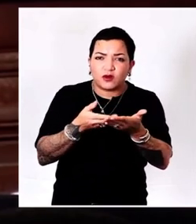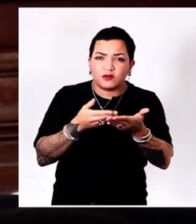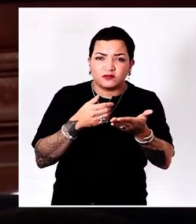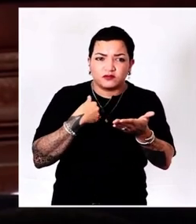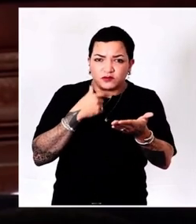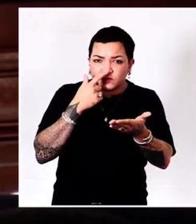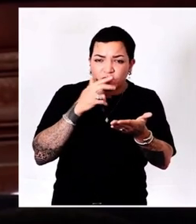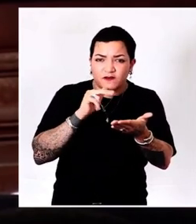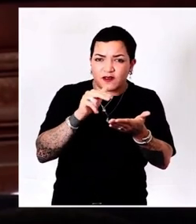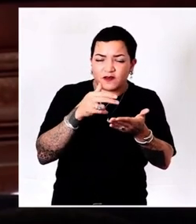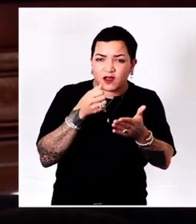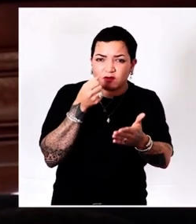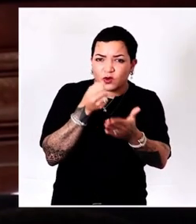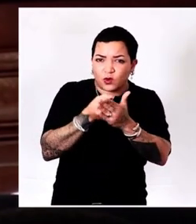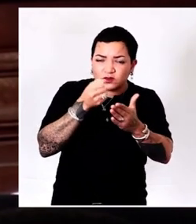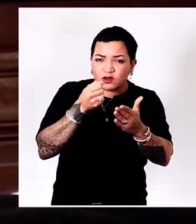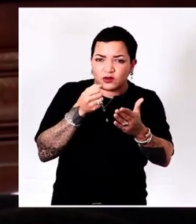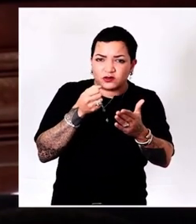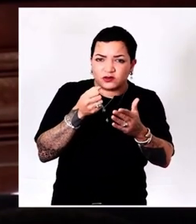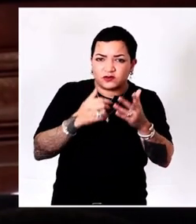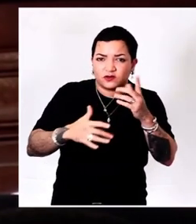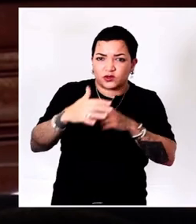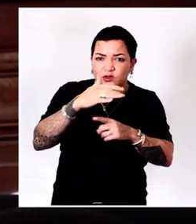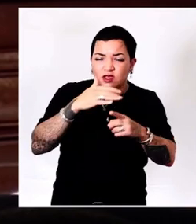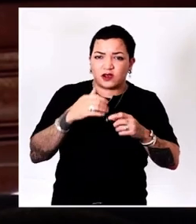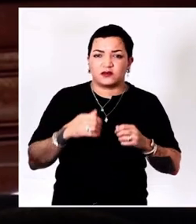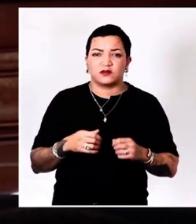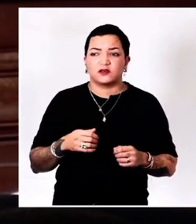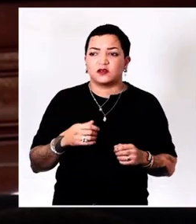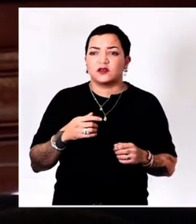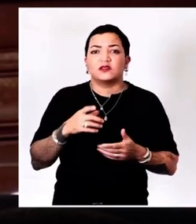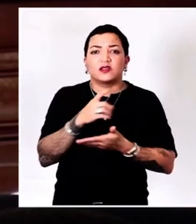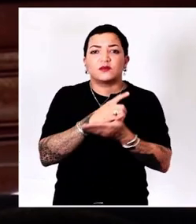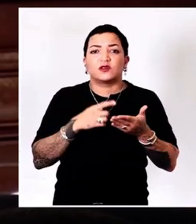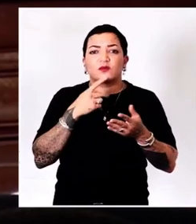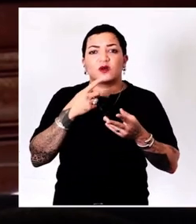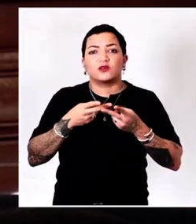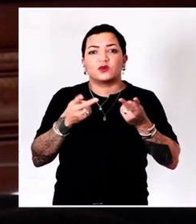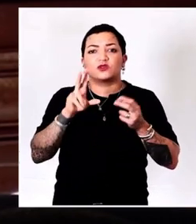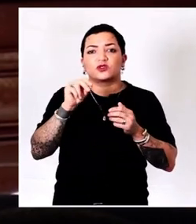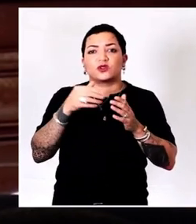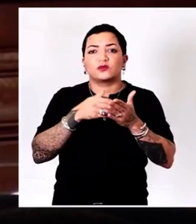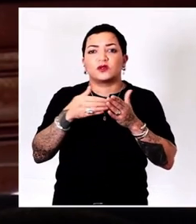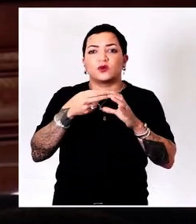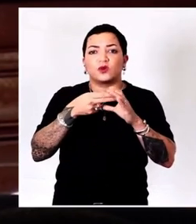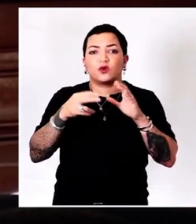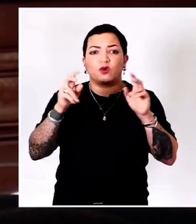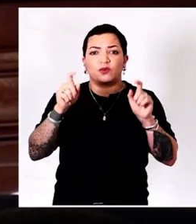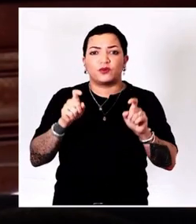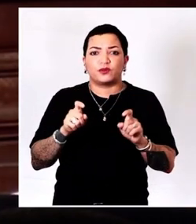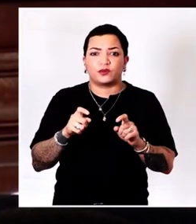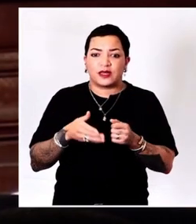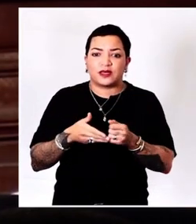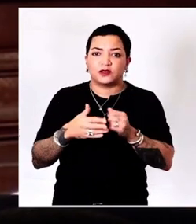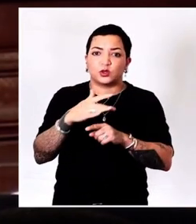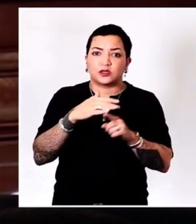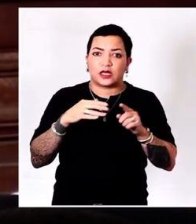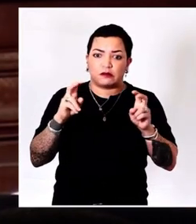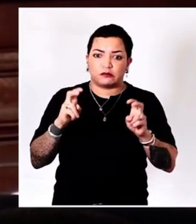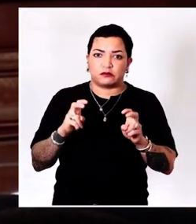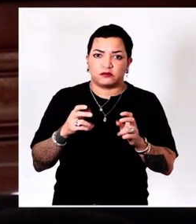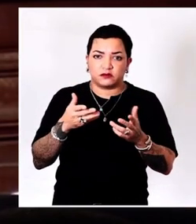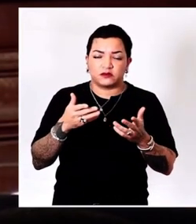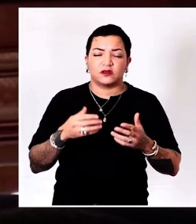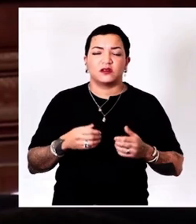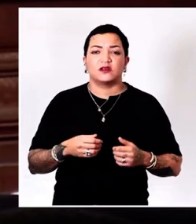sociale. Le département a annoncé une baisse de 30 millions d'euros du montant des aides sociales et